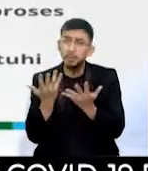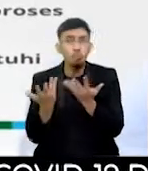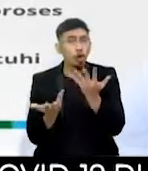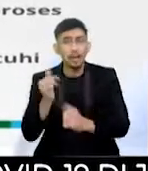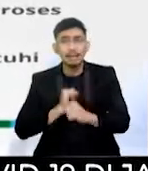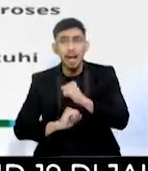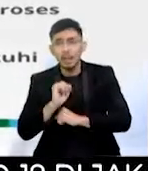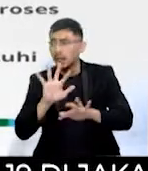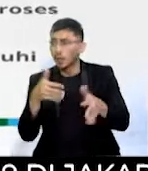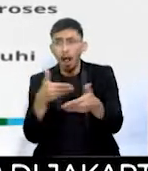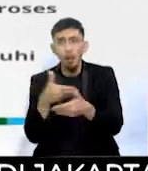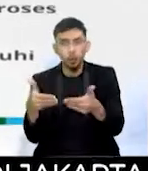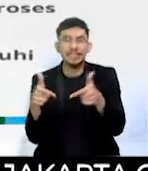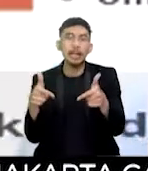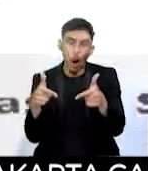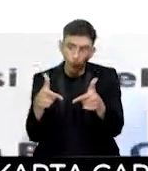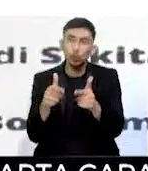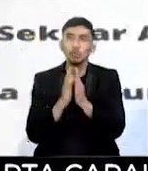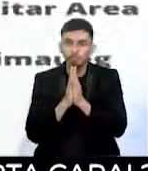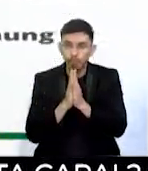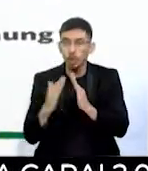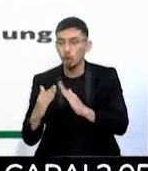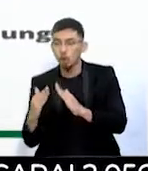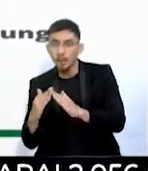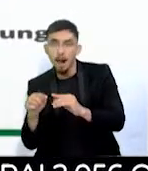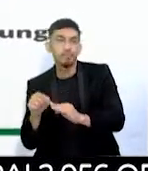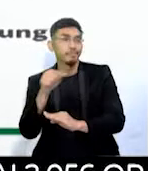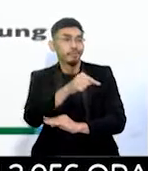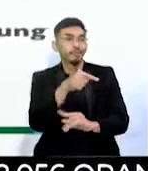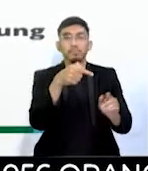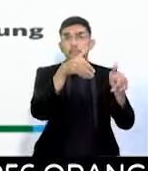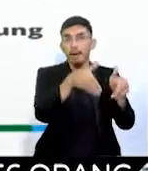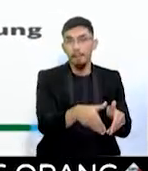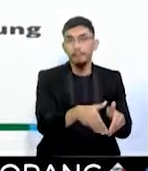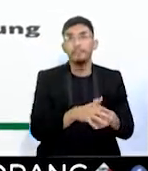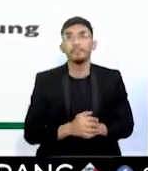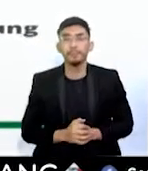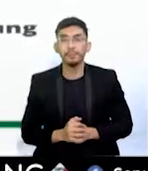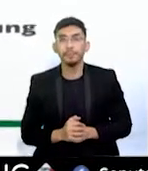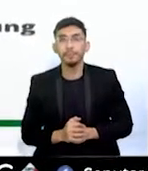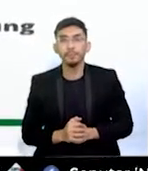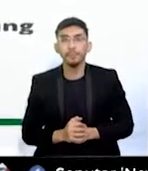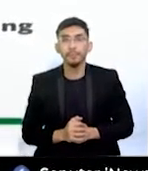perjalanan jenazah dari rumah duka menuju pemakaman. Dari Bandung, Jawa Barat, Ervan David, Anyus melaporkan.